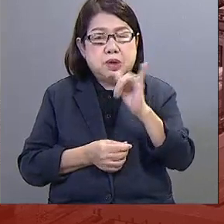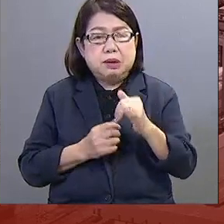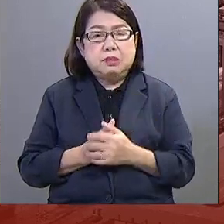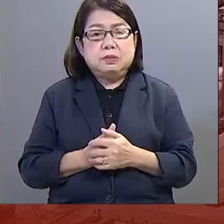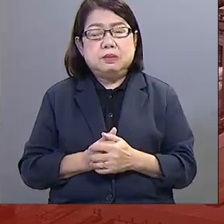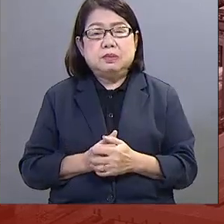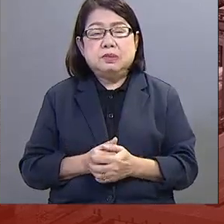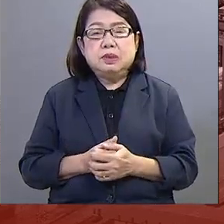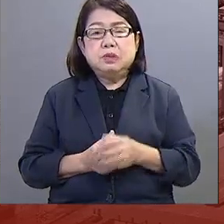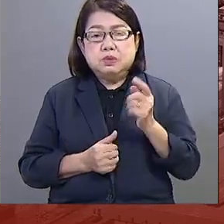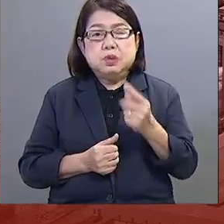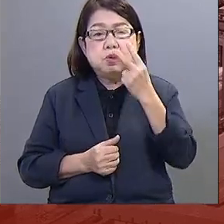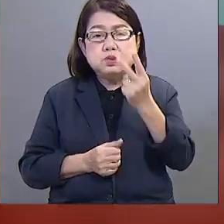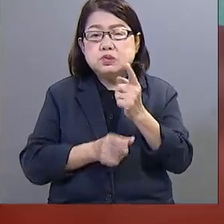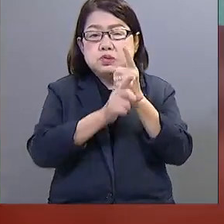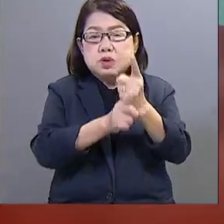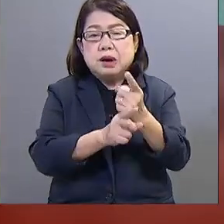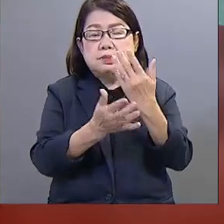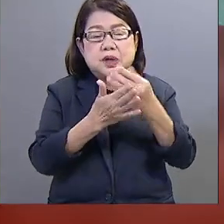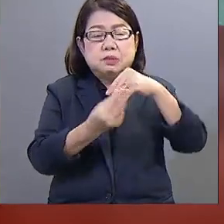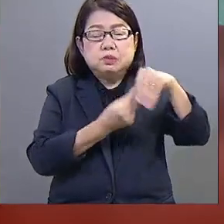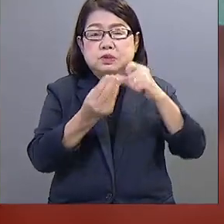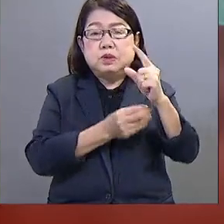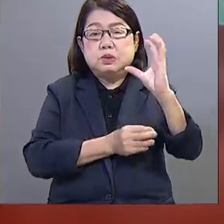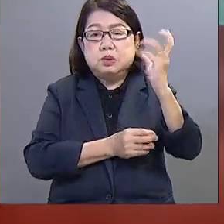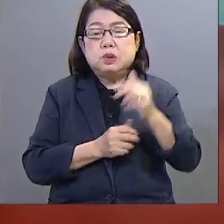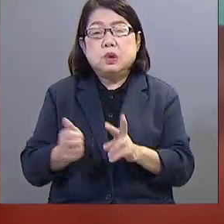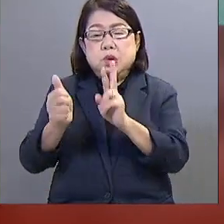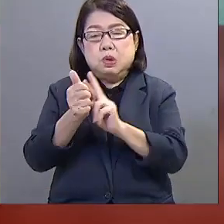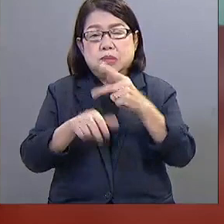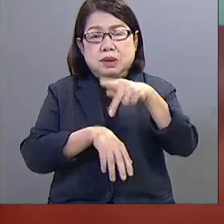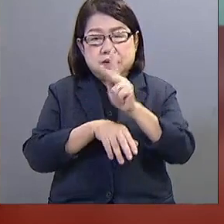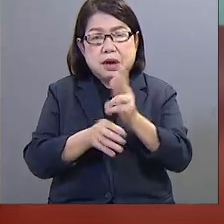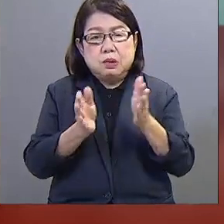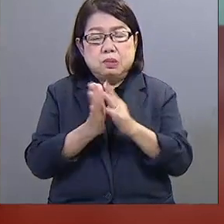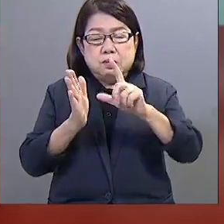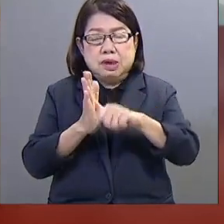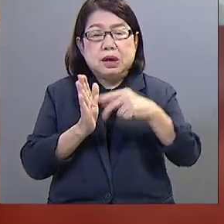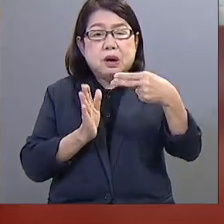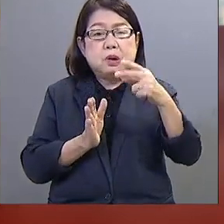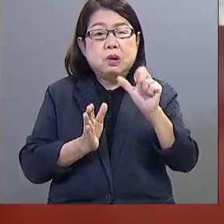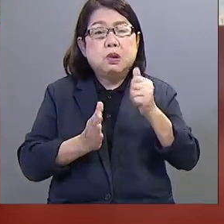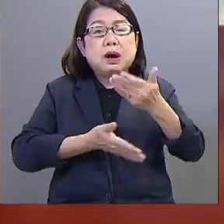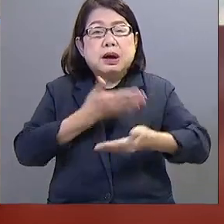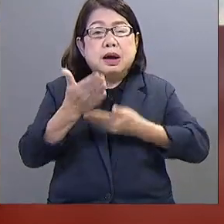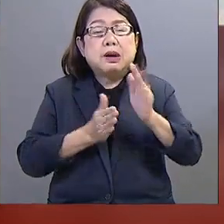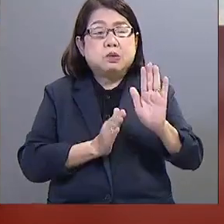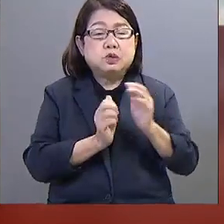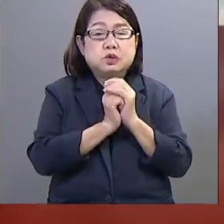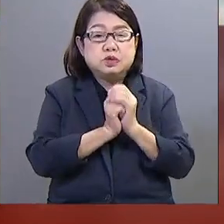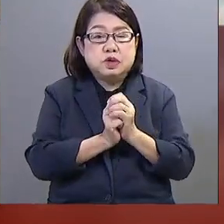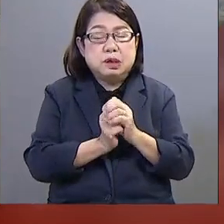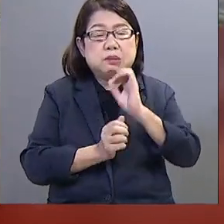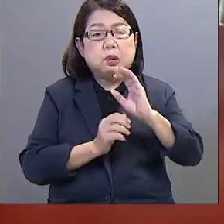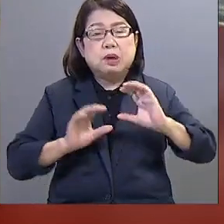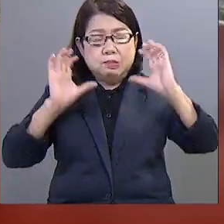ครับก็ตามเศรษฐกิจโลก รองประธานและเลขาธิการหอการค้าไทยในจีนบอกว่าจริงๆแล้วเนี่ยรัฐบาลของจีนมีการ